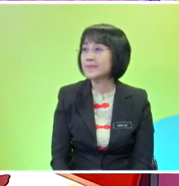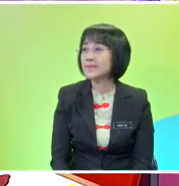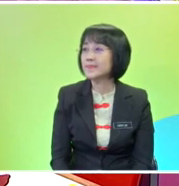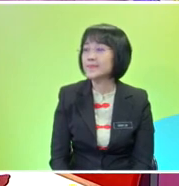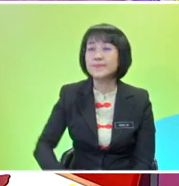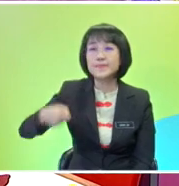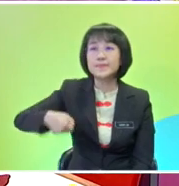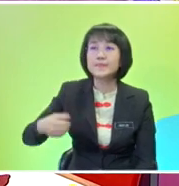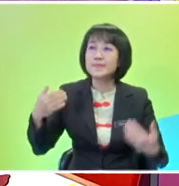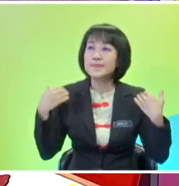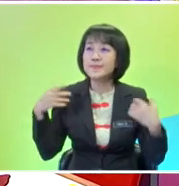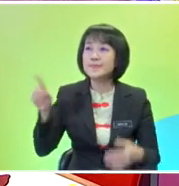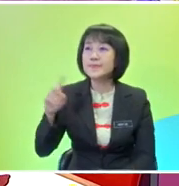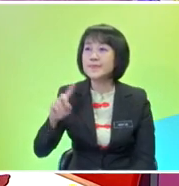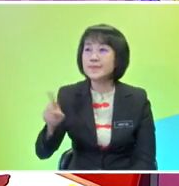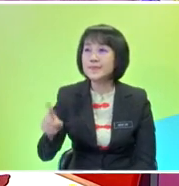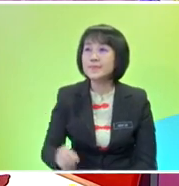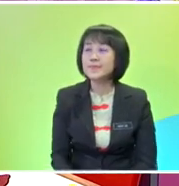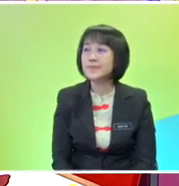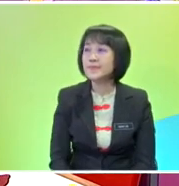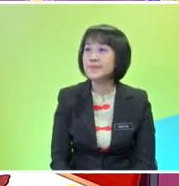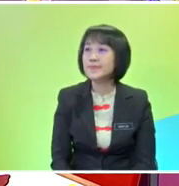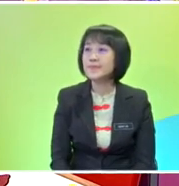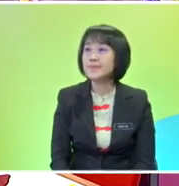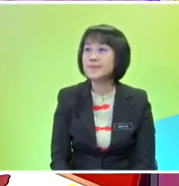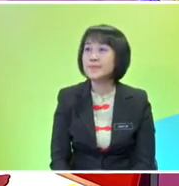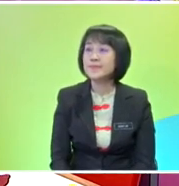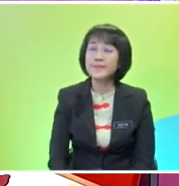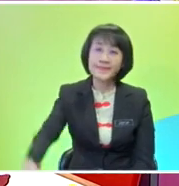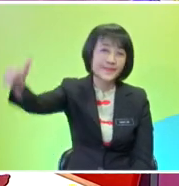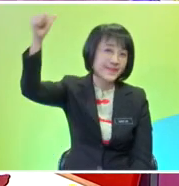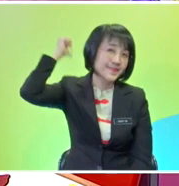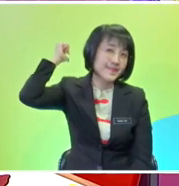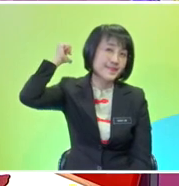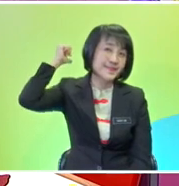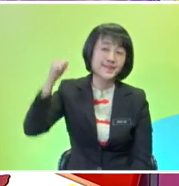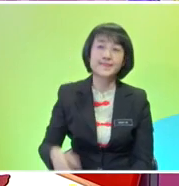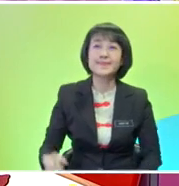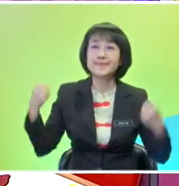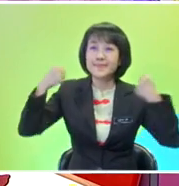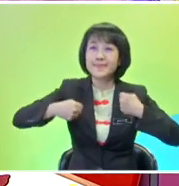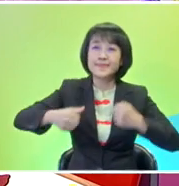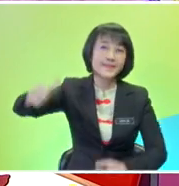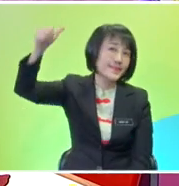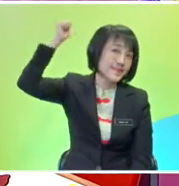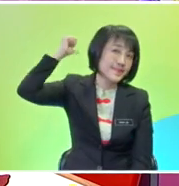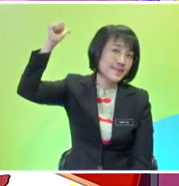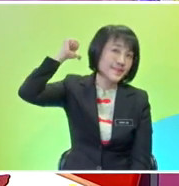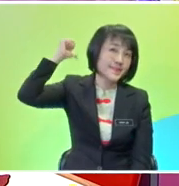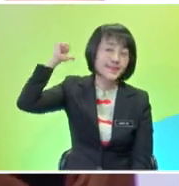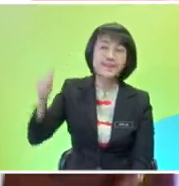mana berada di di mana kawan-kawan di belakang a di